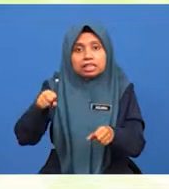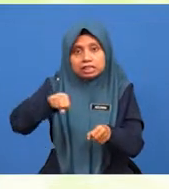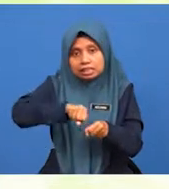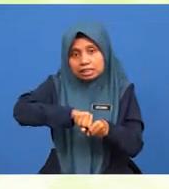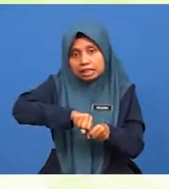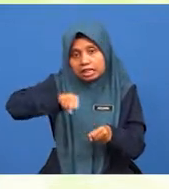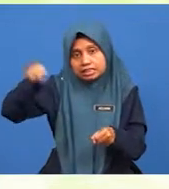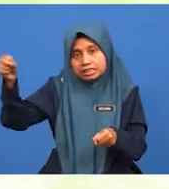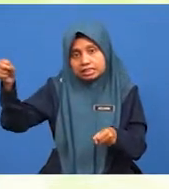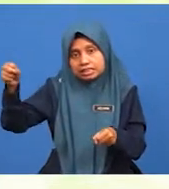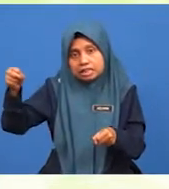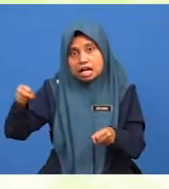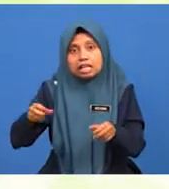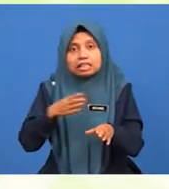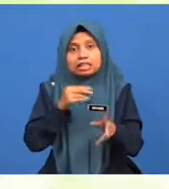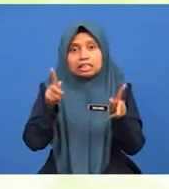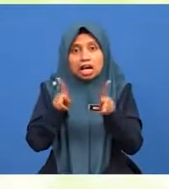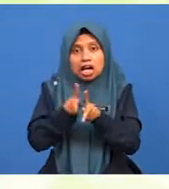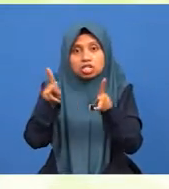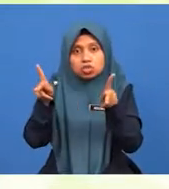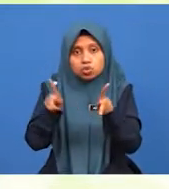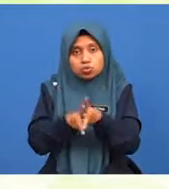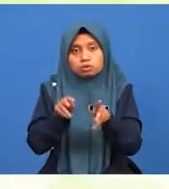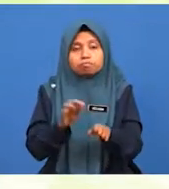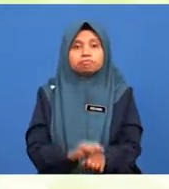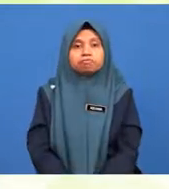keris dan kasut.